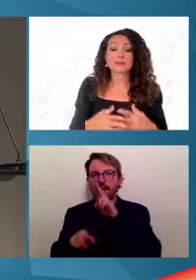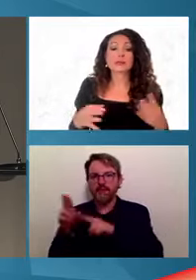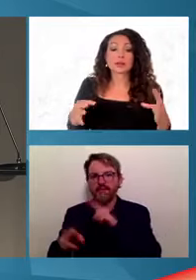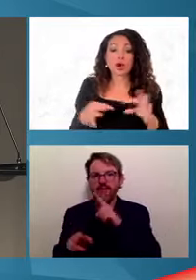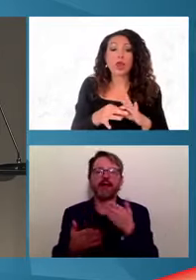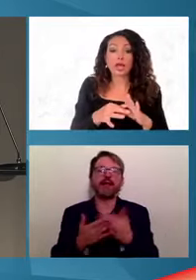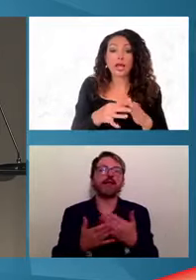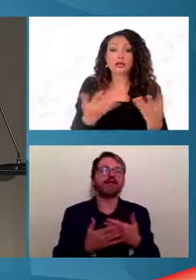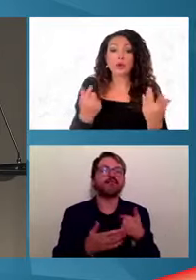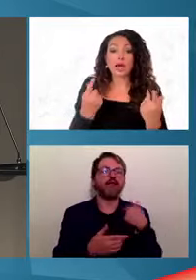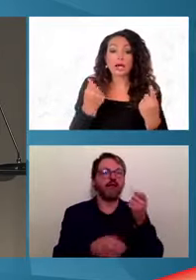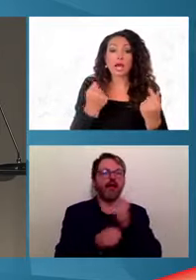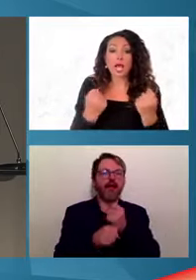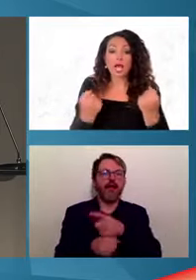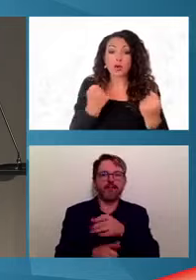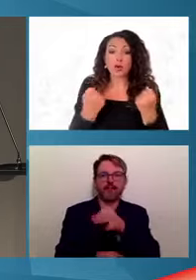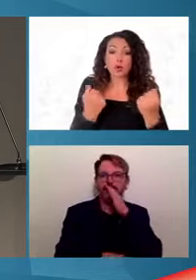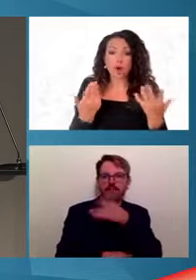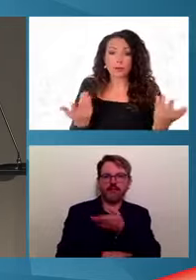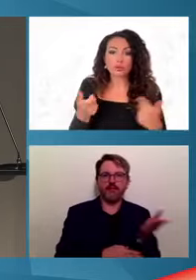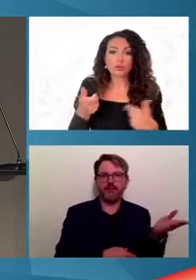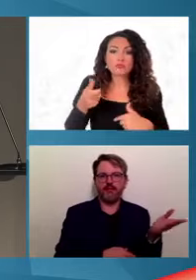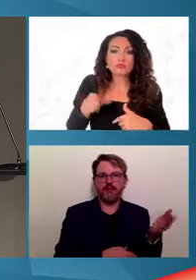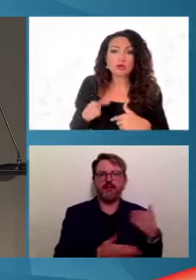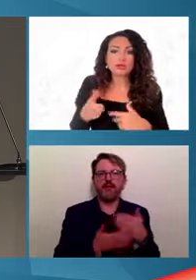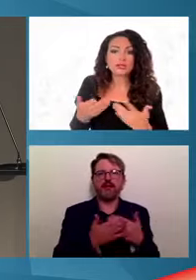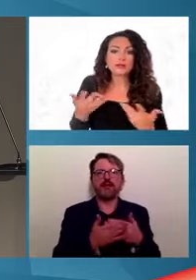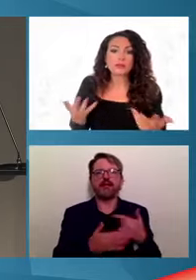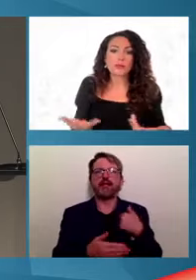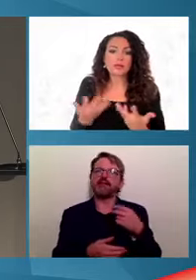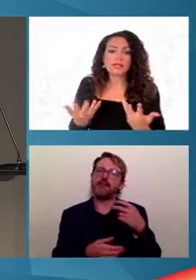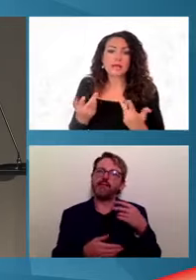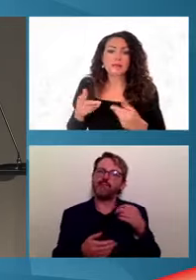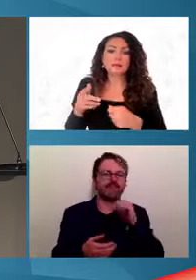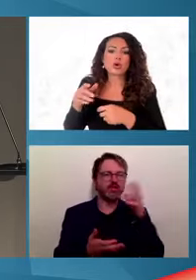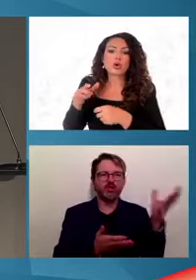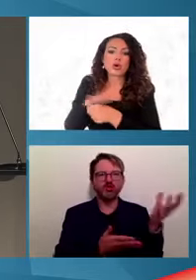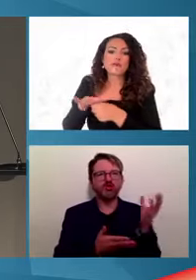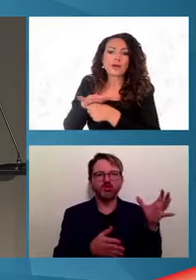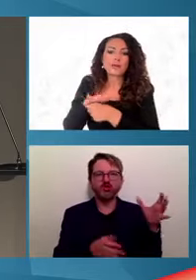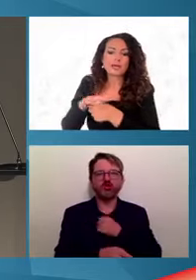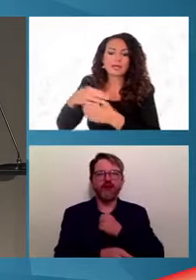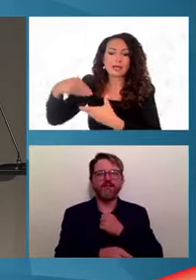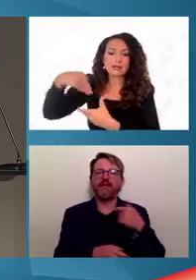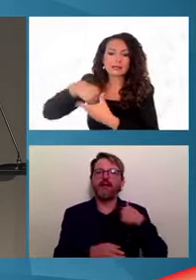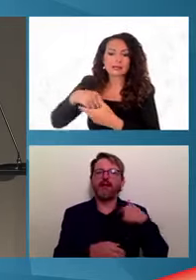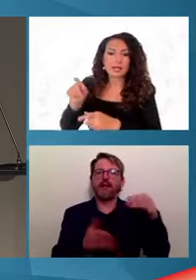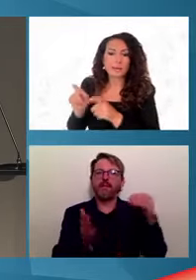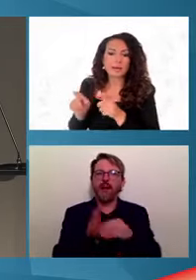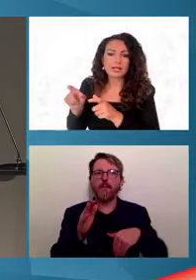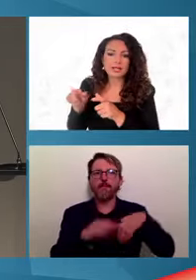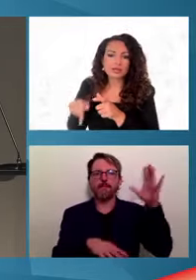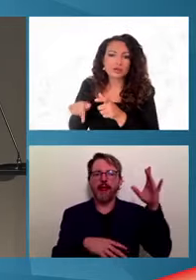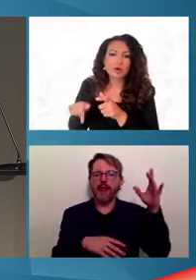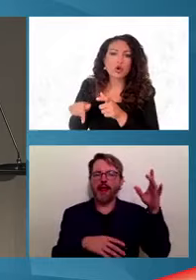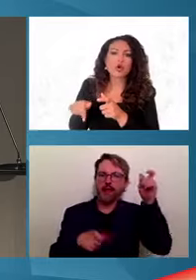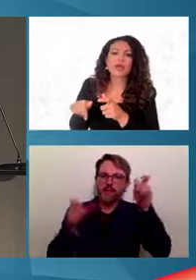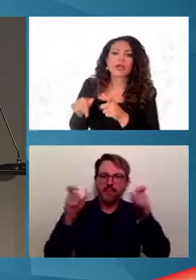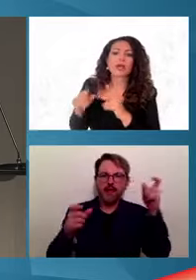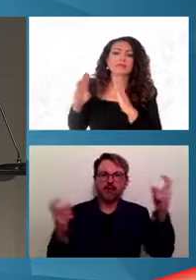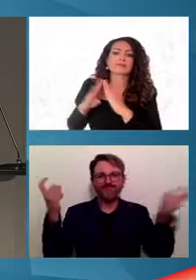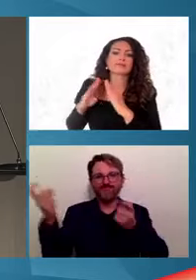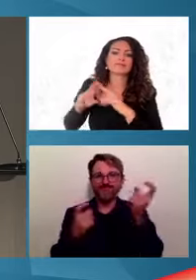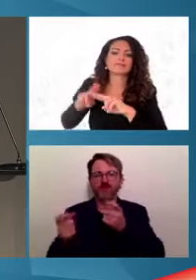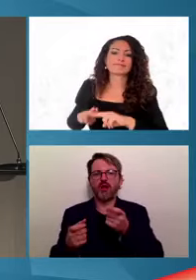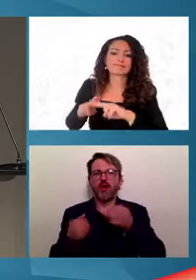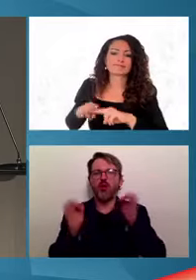Menschen abzuholen, die in diesen Bereich einsteigen wollen, dann werden wir mehr Zugzug brauchen, wir werden aber auch mehr Qualifikation